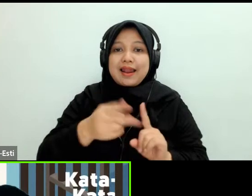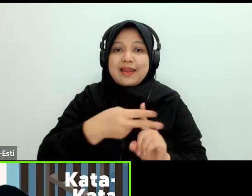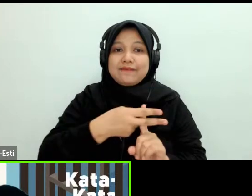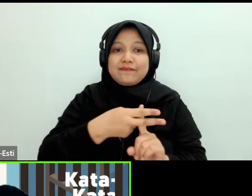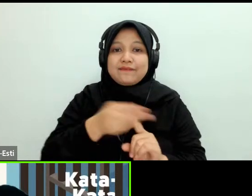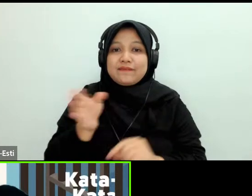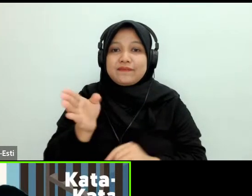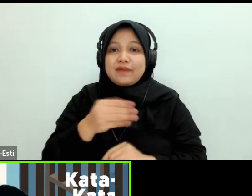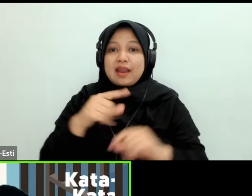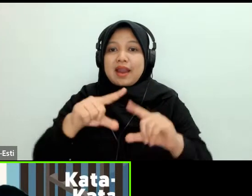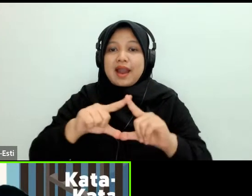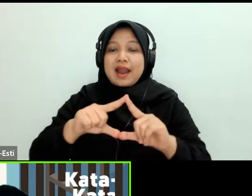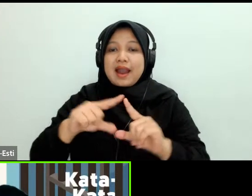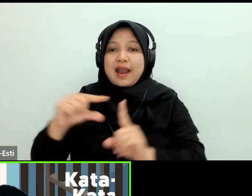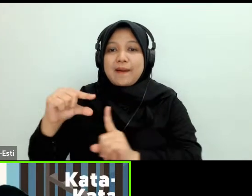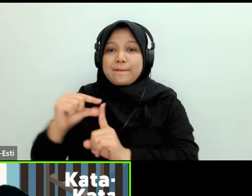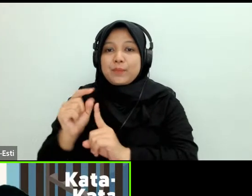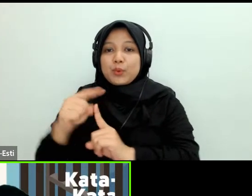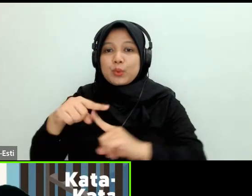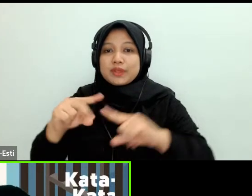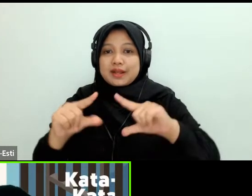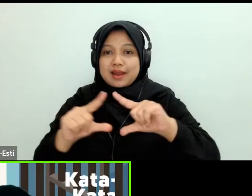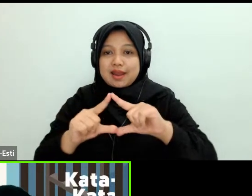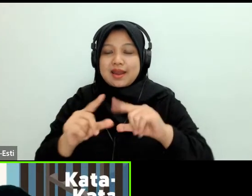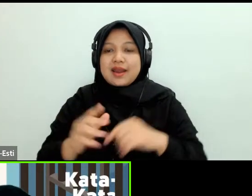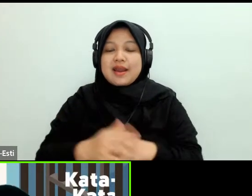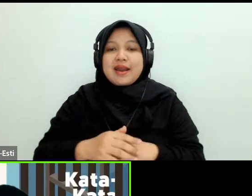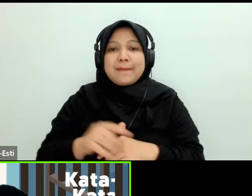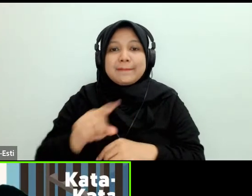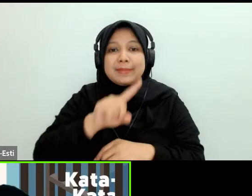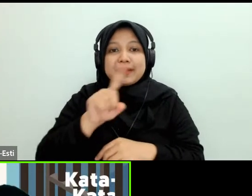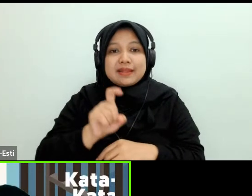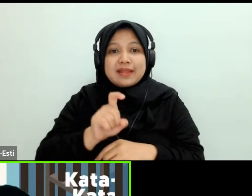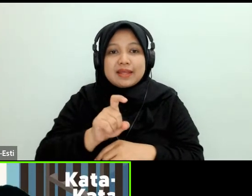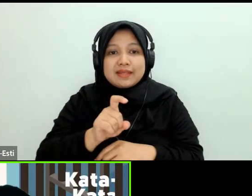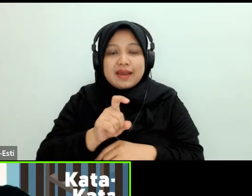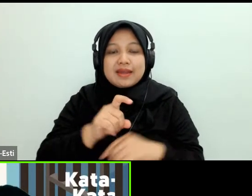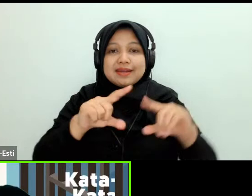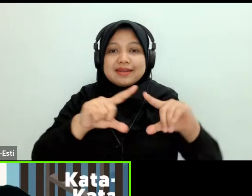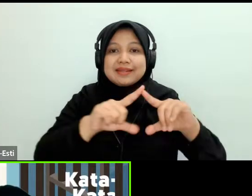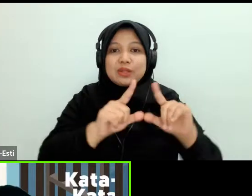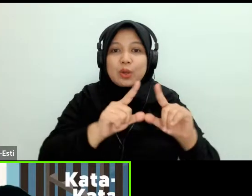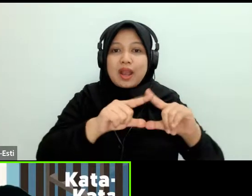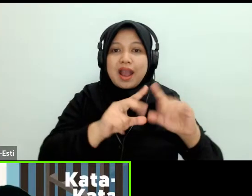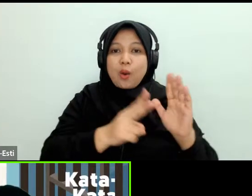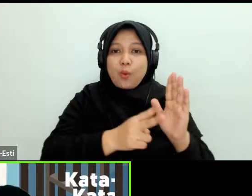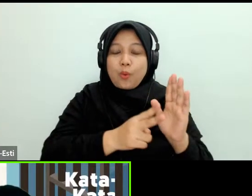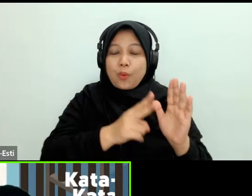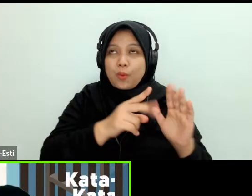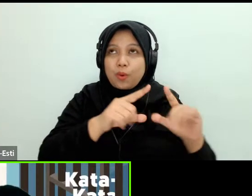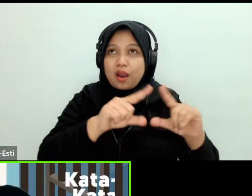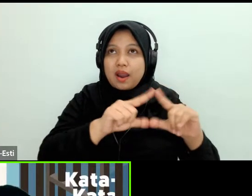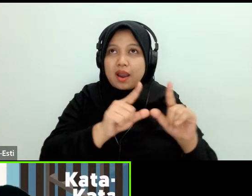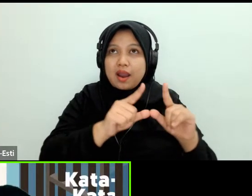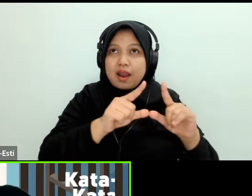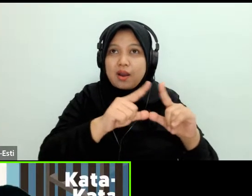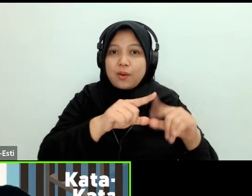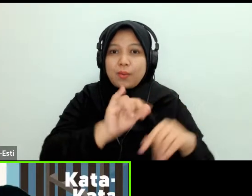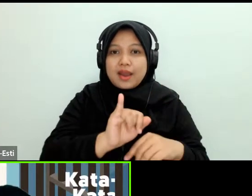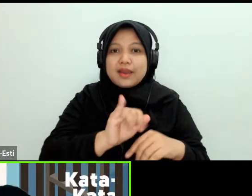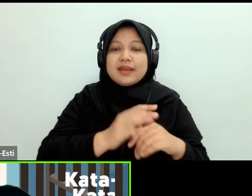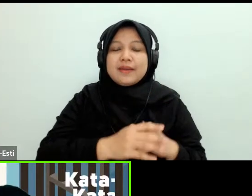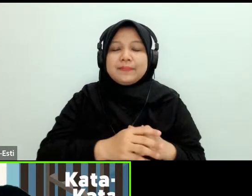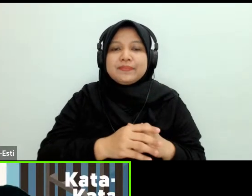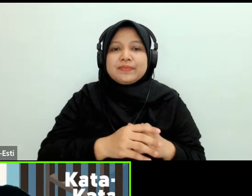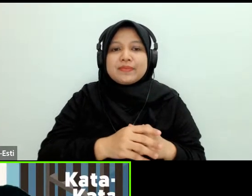putra pertanyaannya untuk bapak Anwari untuk Castaway Bagaimana pendapatnya terhadap